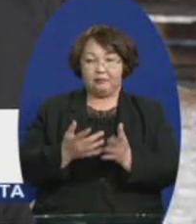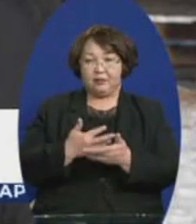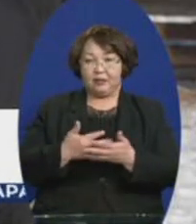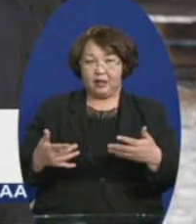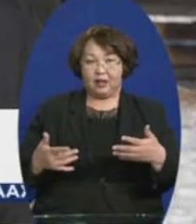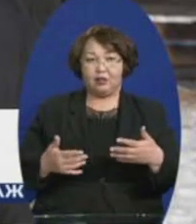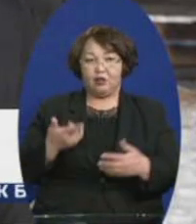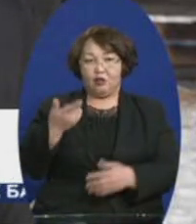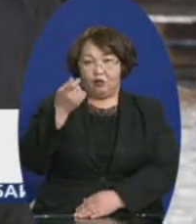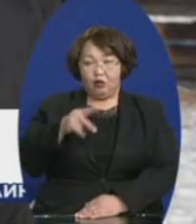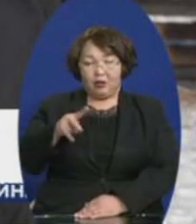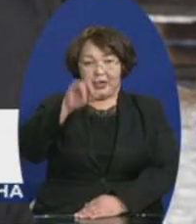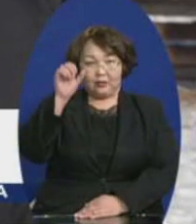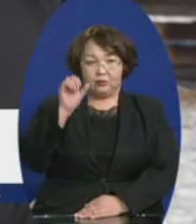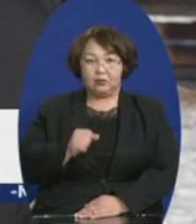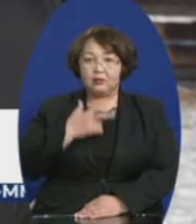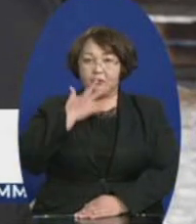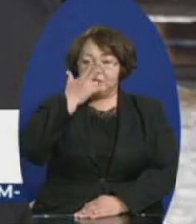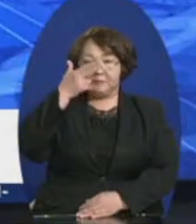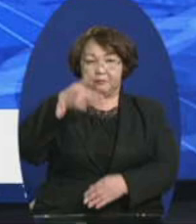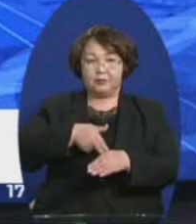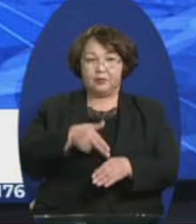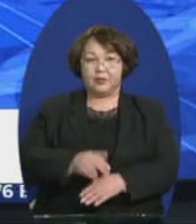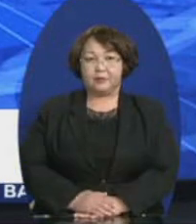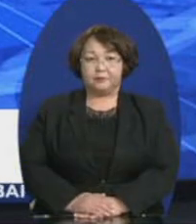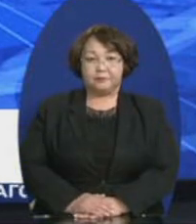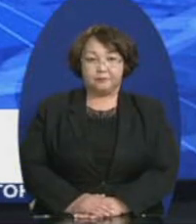дутагдaltaй гол хэрэгтэй асуудал бол бензин тос. Амиг